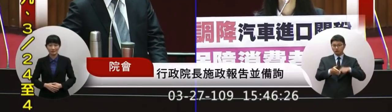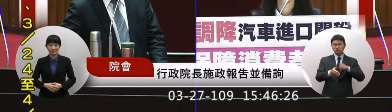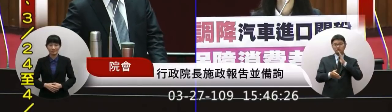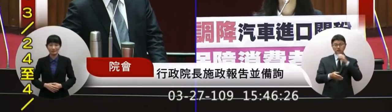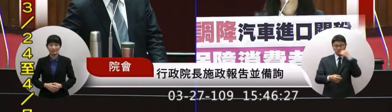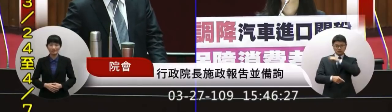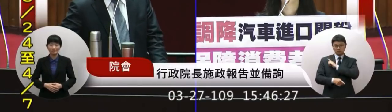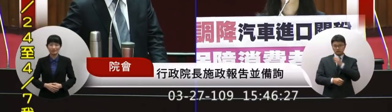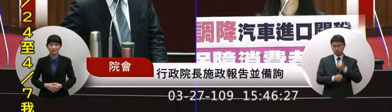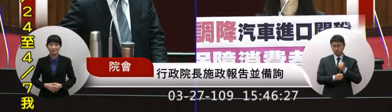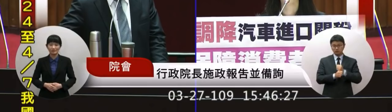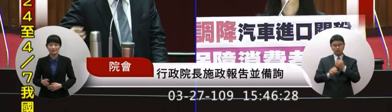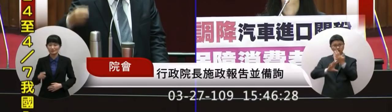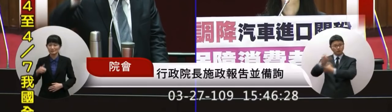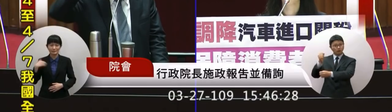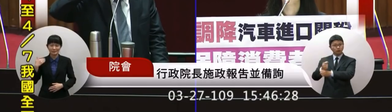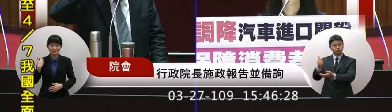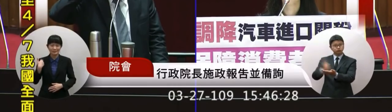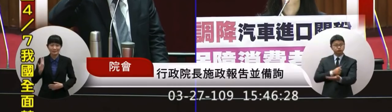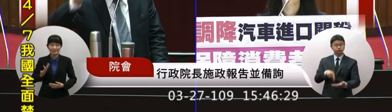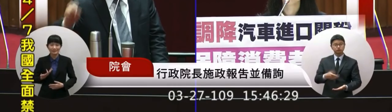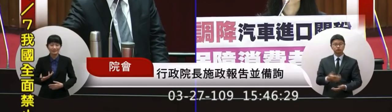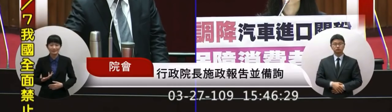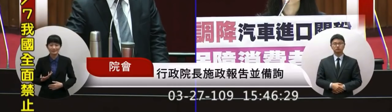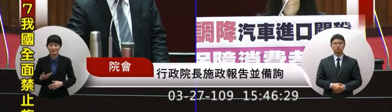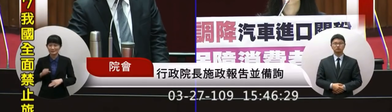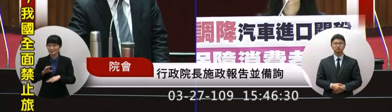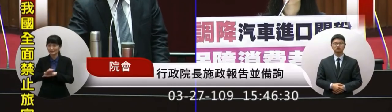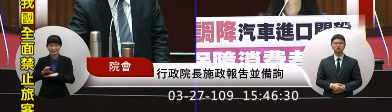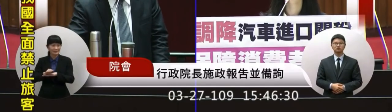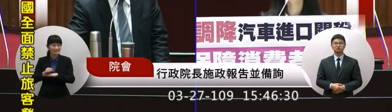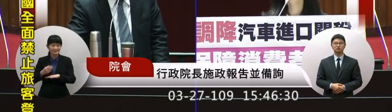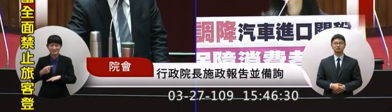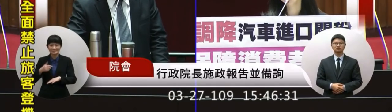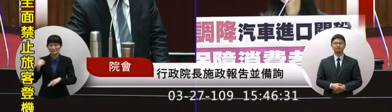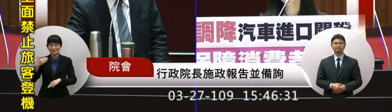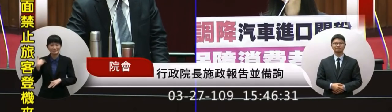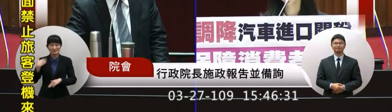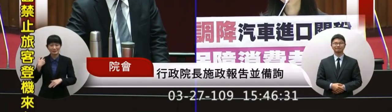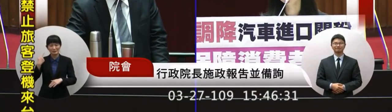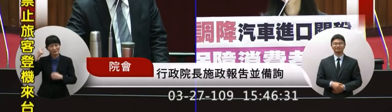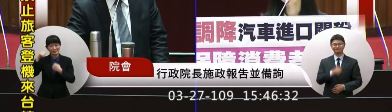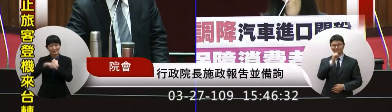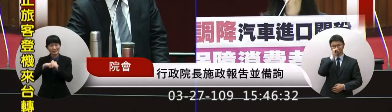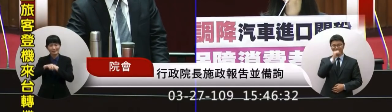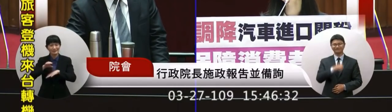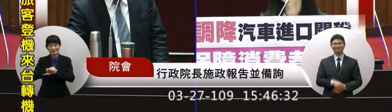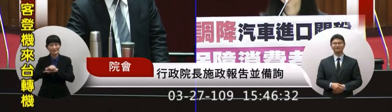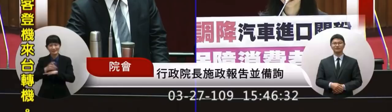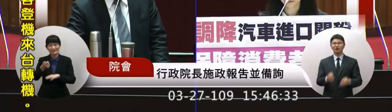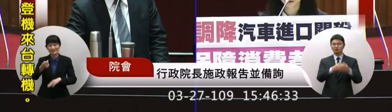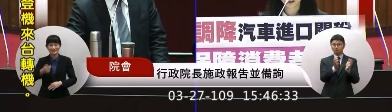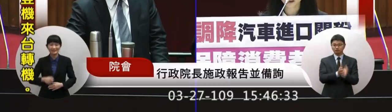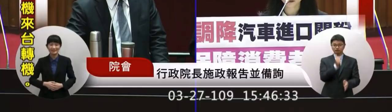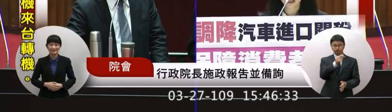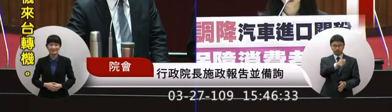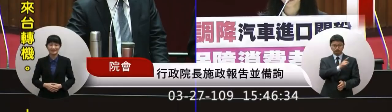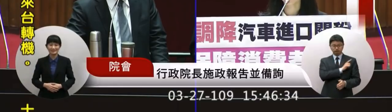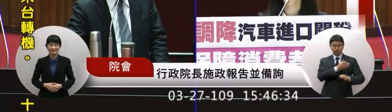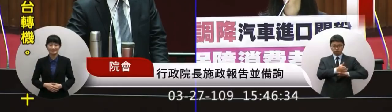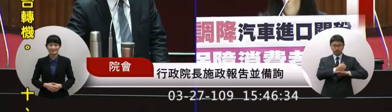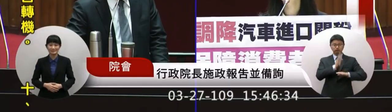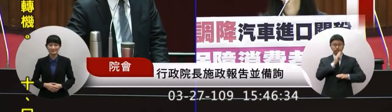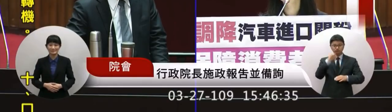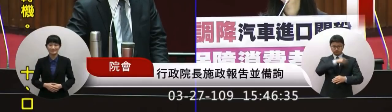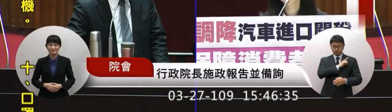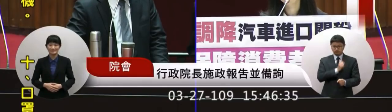产车？ 那个不知道，那个不知道，这叫做什么种？我对车无啥研 究。好，那部长，你的车是什么？进口车还是